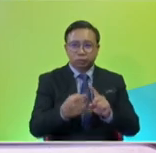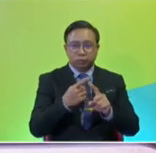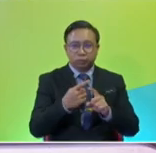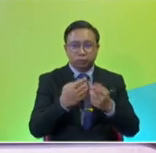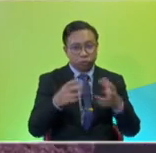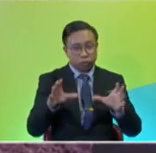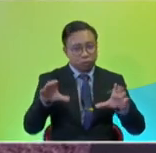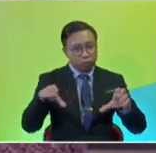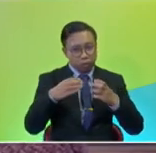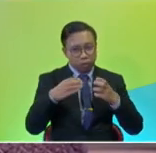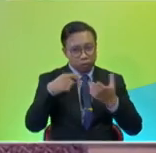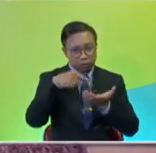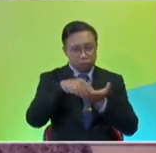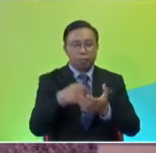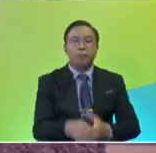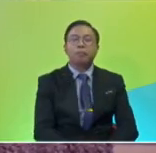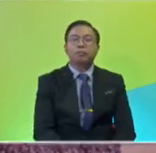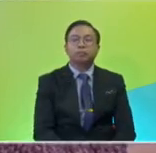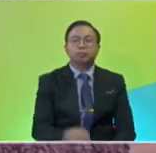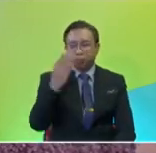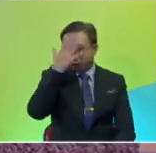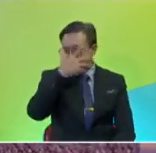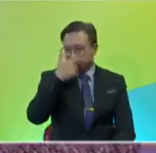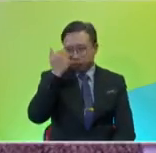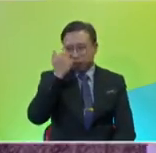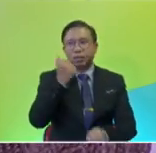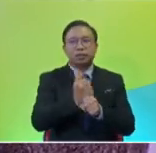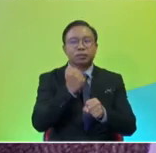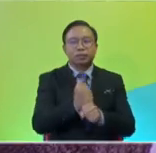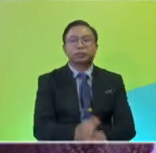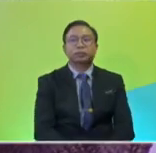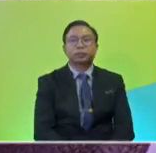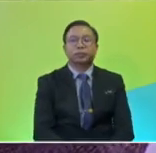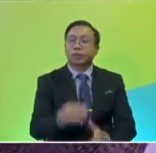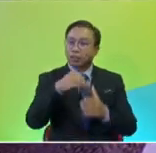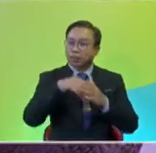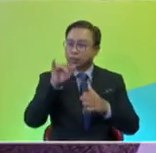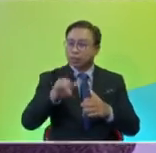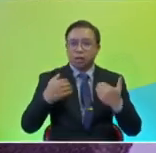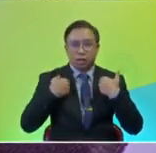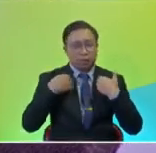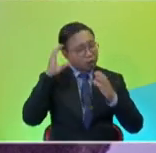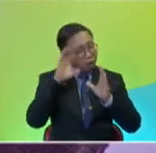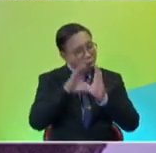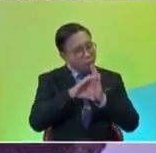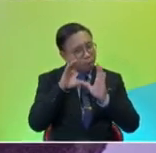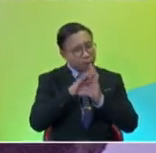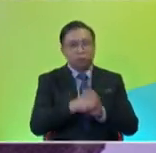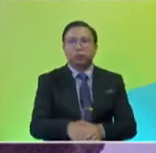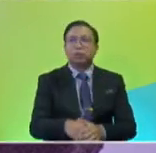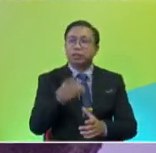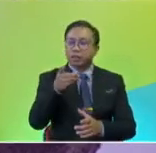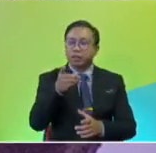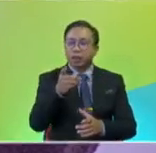yang menghasilkan ini. Wow, cantiknya hasil kerjanya. Di dalamnya ada foto-foto dia